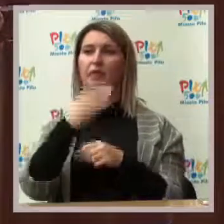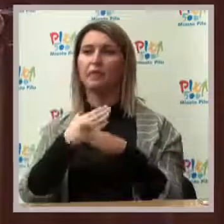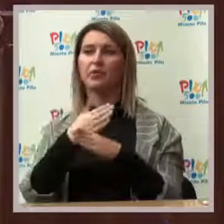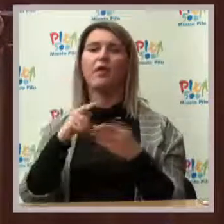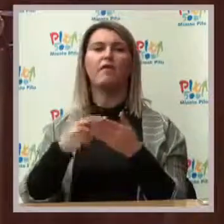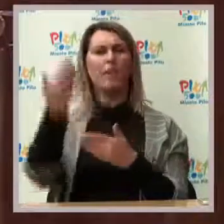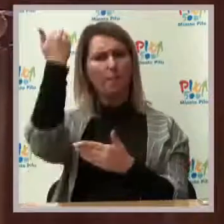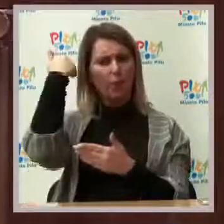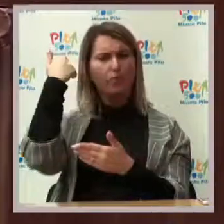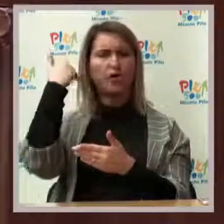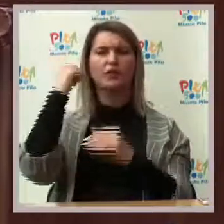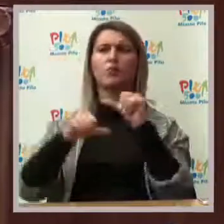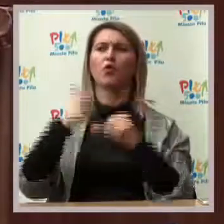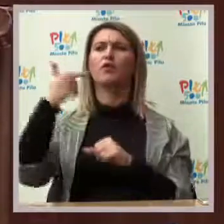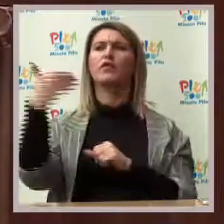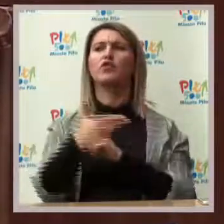w sezonie